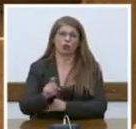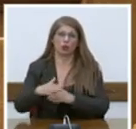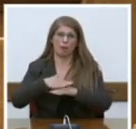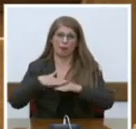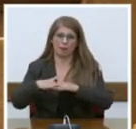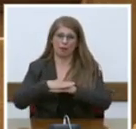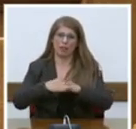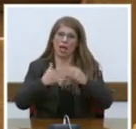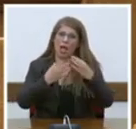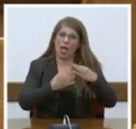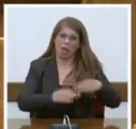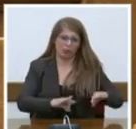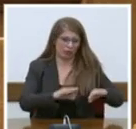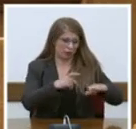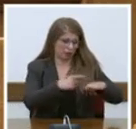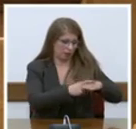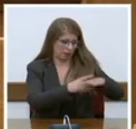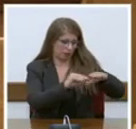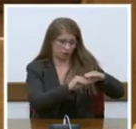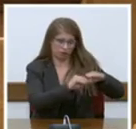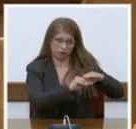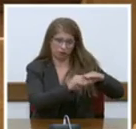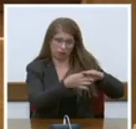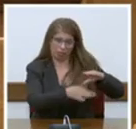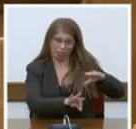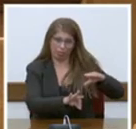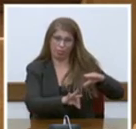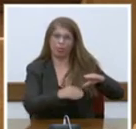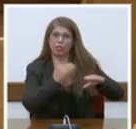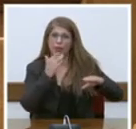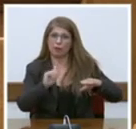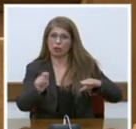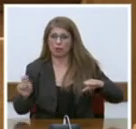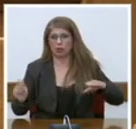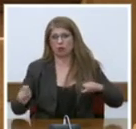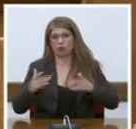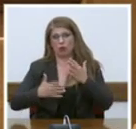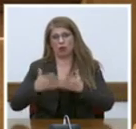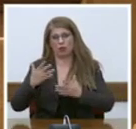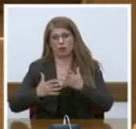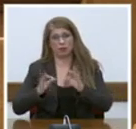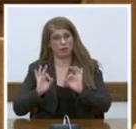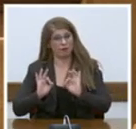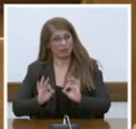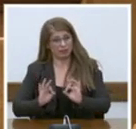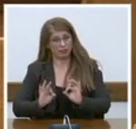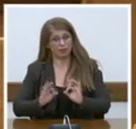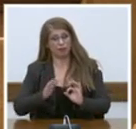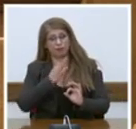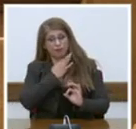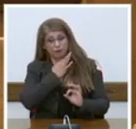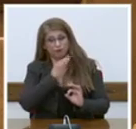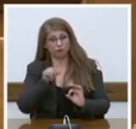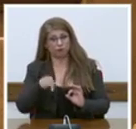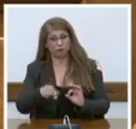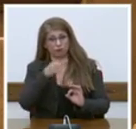των αποταμιεύσεων, αδυναμία πληρωμής λογαριασμών. Μάλιστα, και χρειάζεται αυτό να